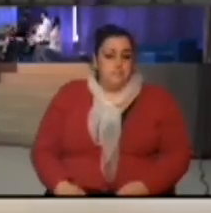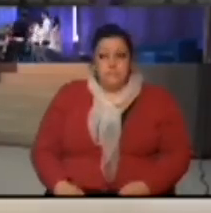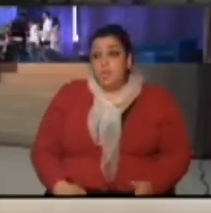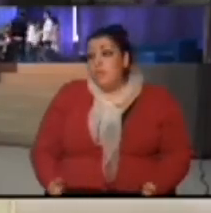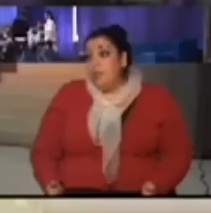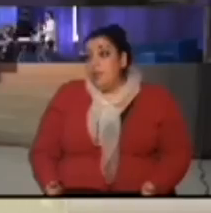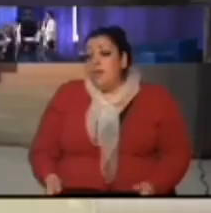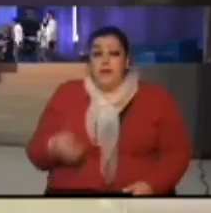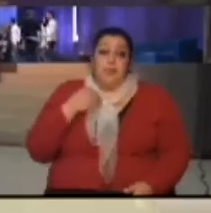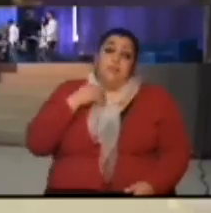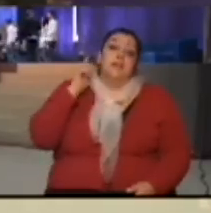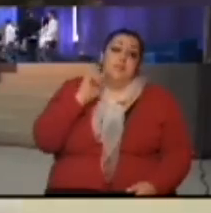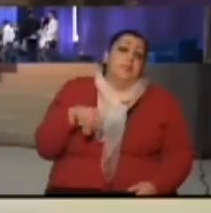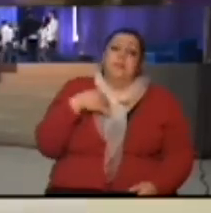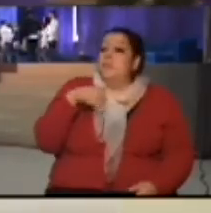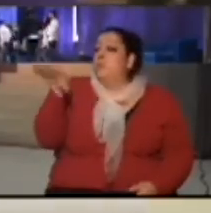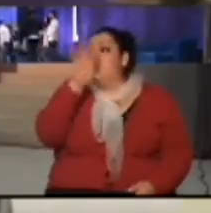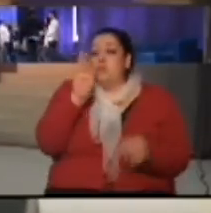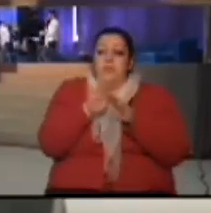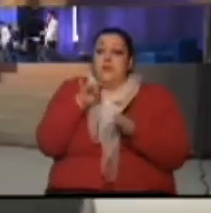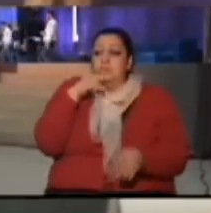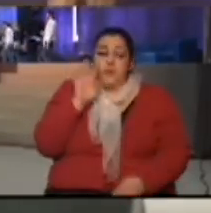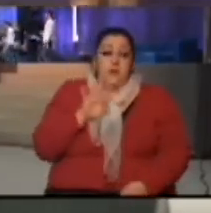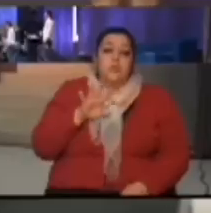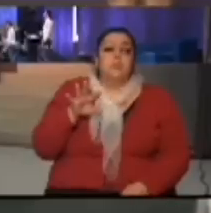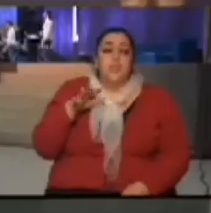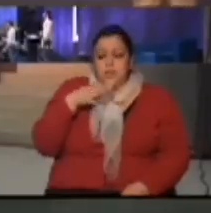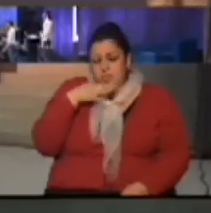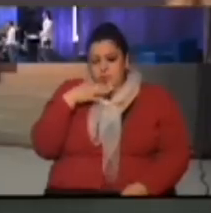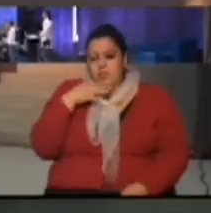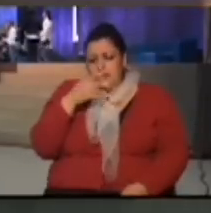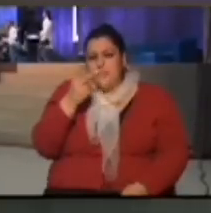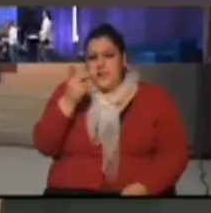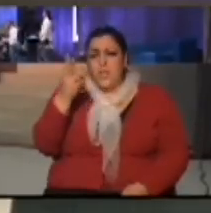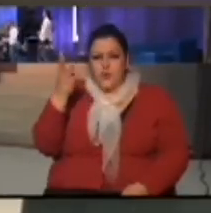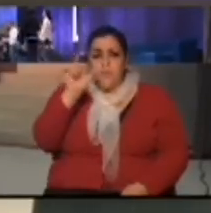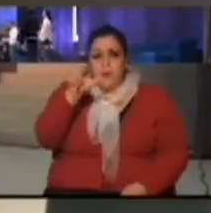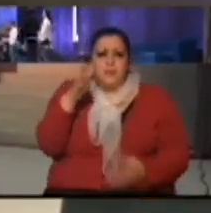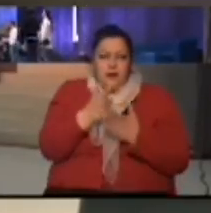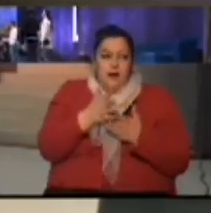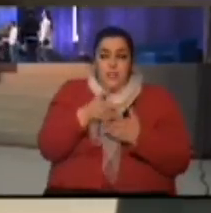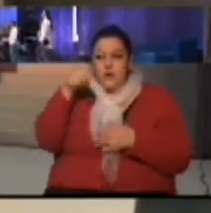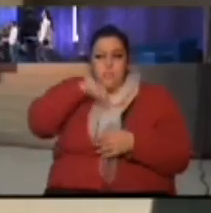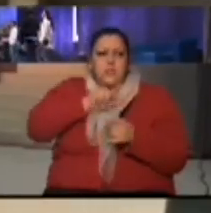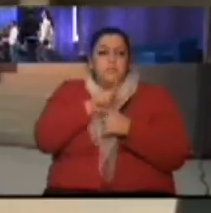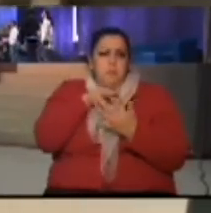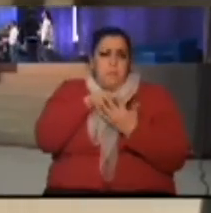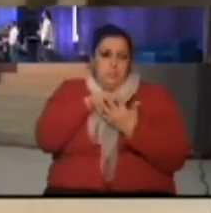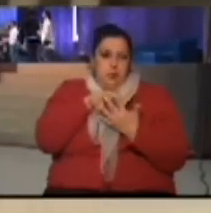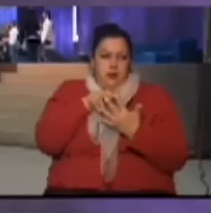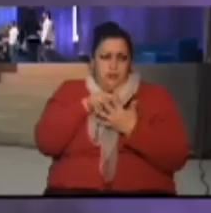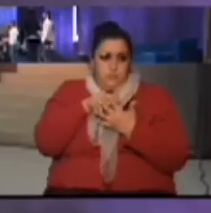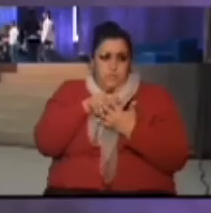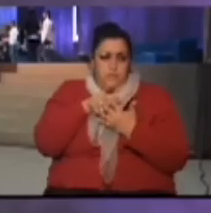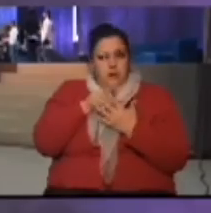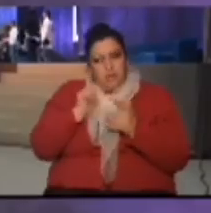ես մի երկու հոգու եմ ասում, գիտեմ բոլորին չեմ ասում, ու քո մեջ կա պայքարը, համարձակվես հավատալ